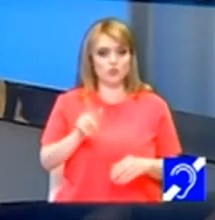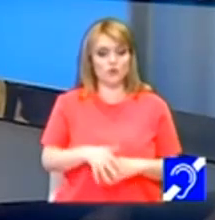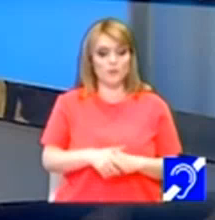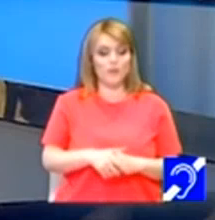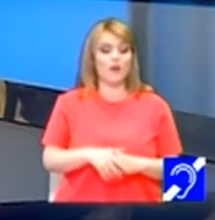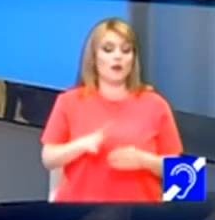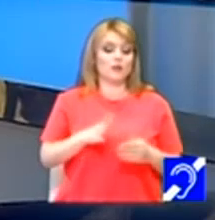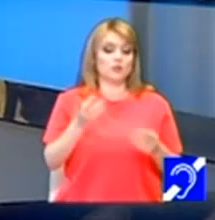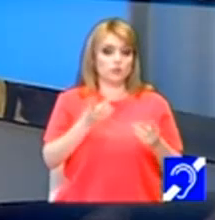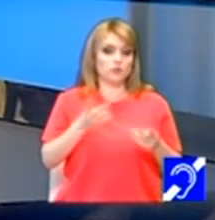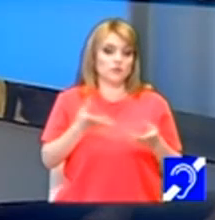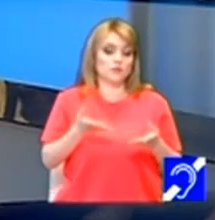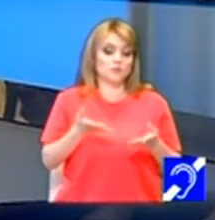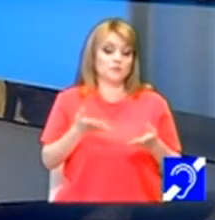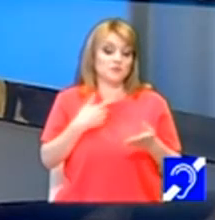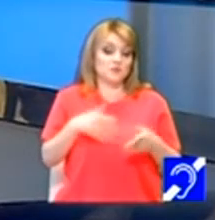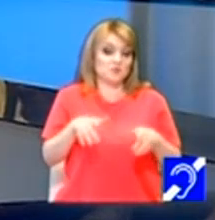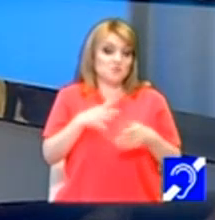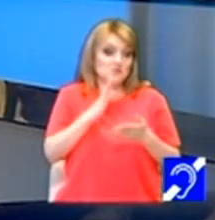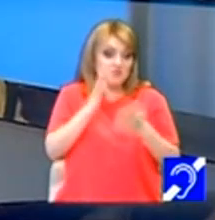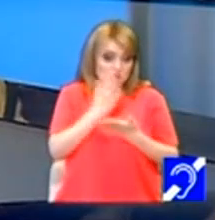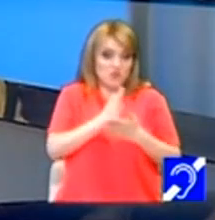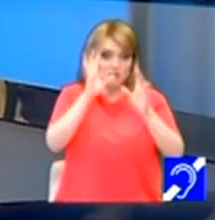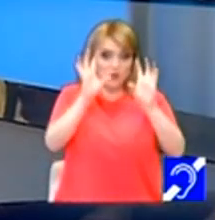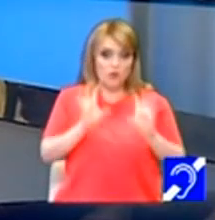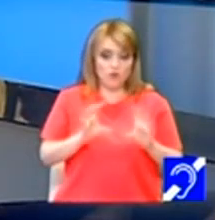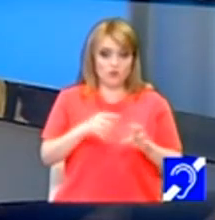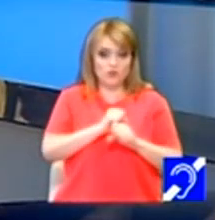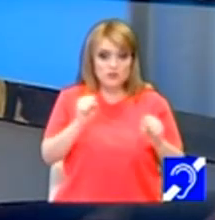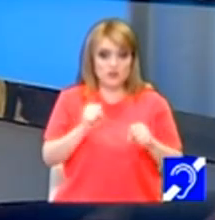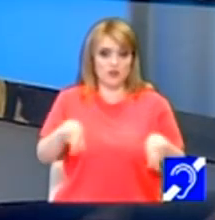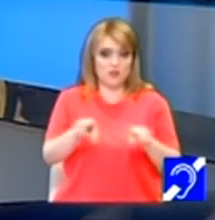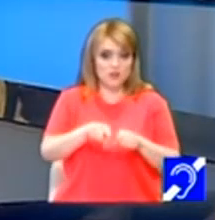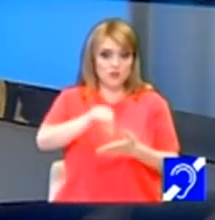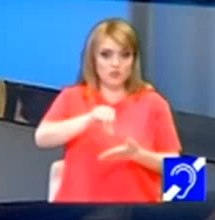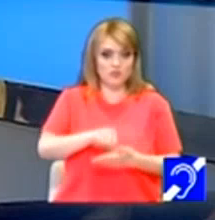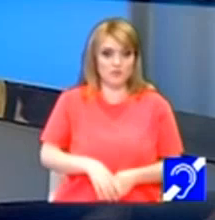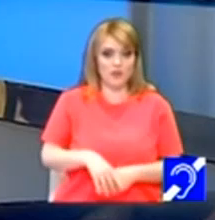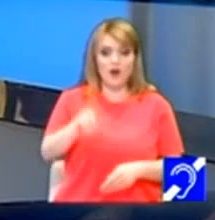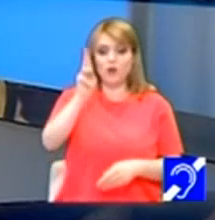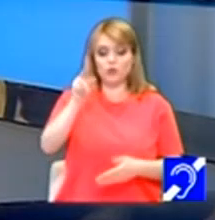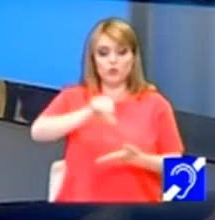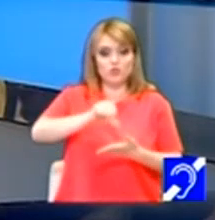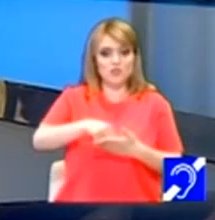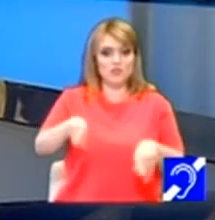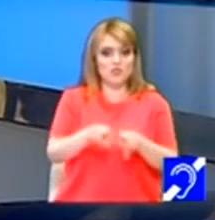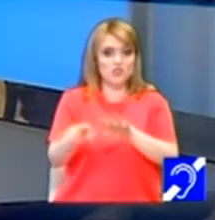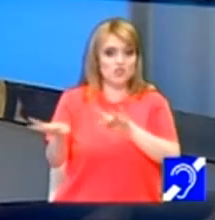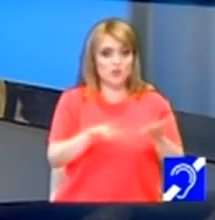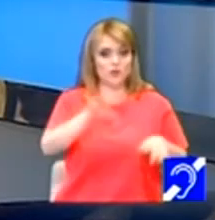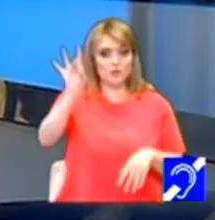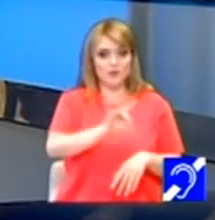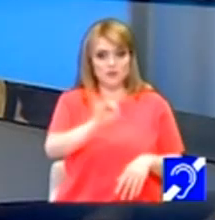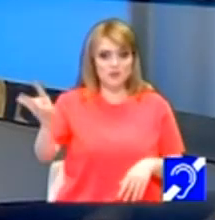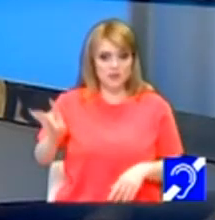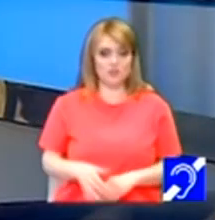este clară și interzice întrunirile în masă, iar regulile sunt obligatorii. Participanții nu au respectat distanța fizică, iar masca era adesea